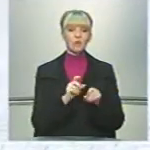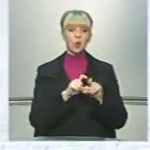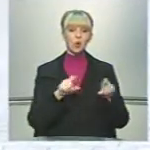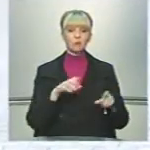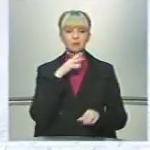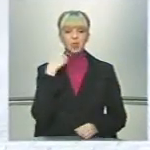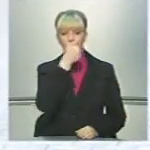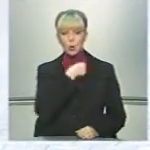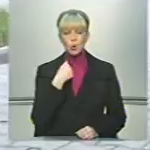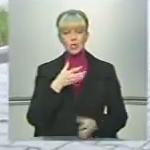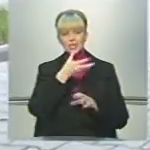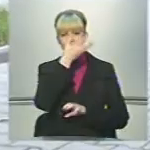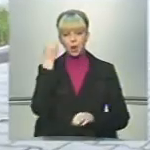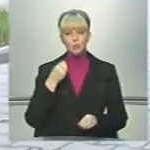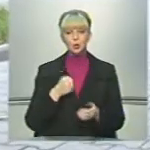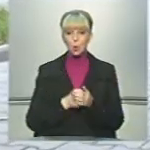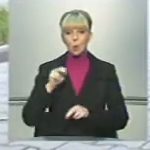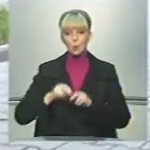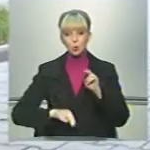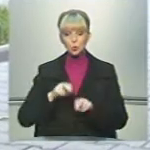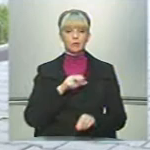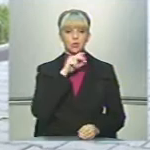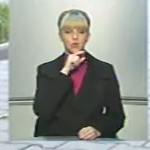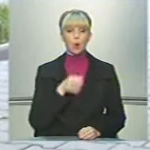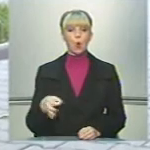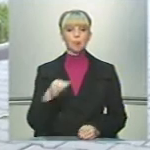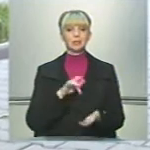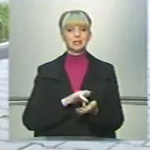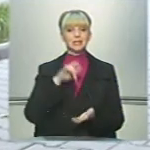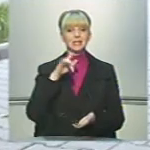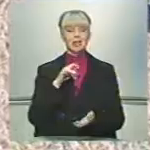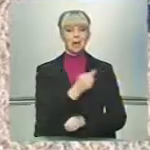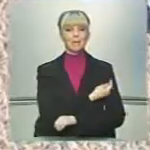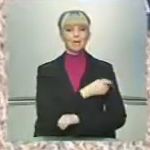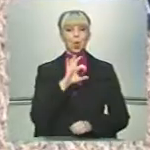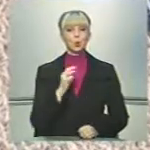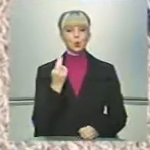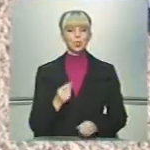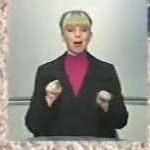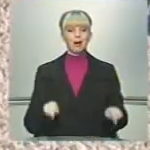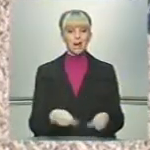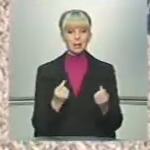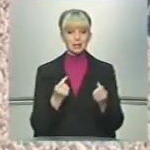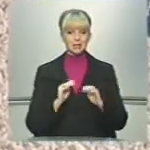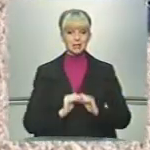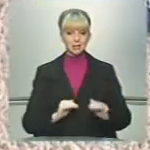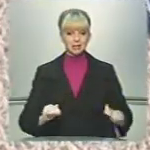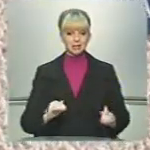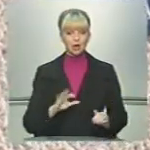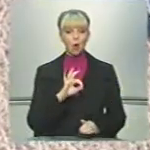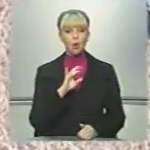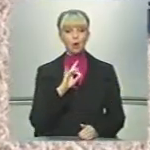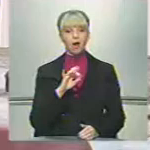після багатьох років забуття добудовується у Чернівецькому обласному центрі медико-соціальної реабілітації дітей з